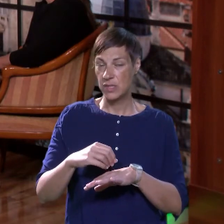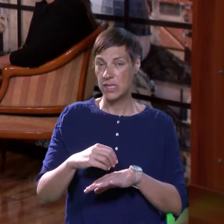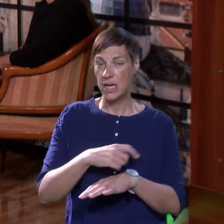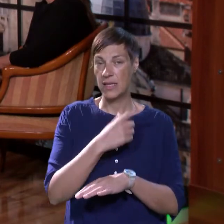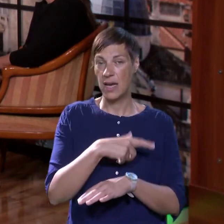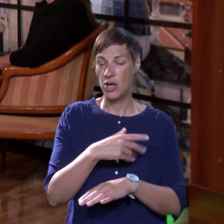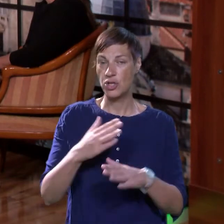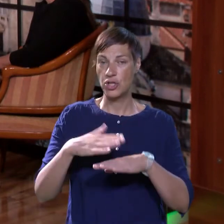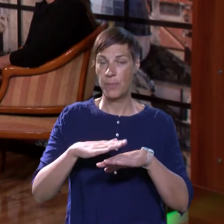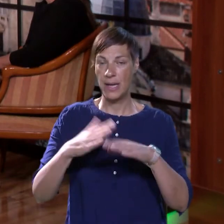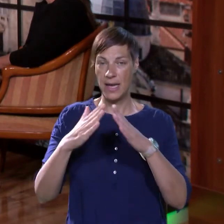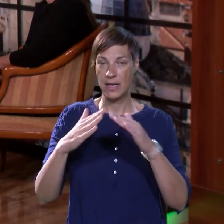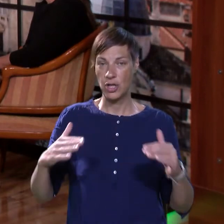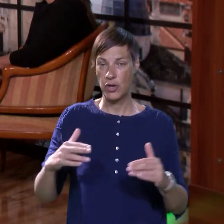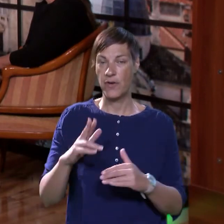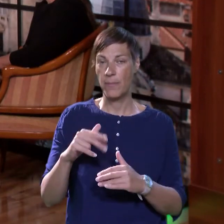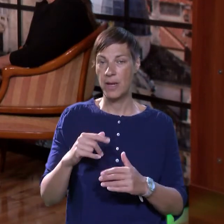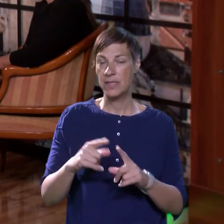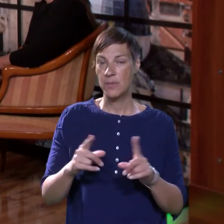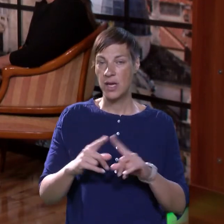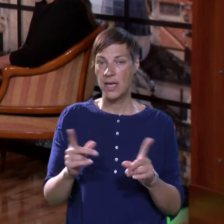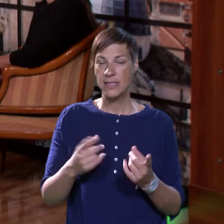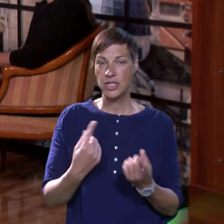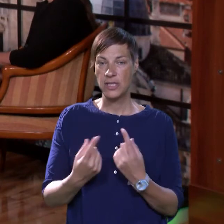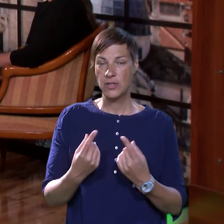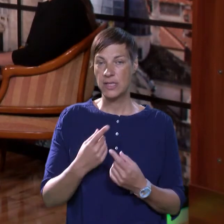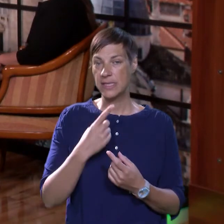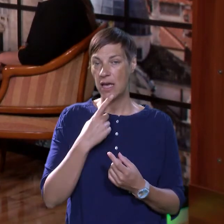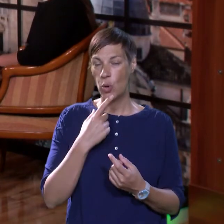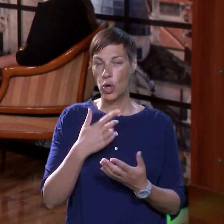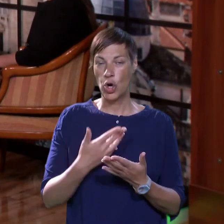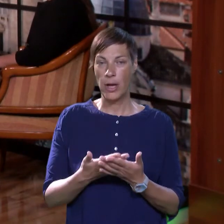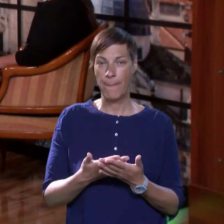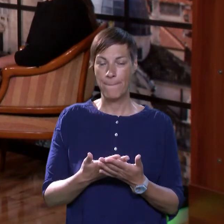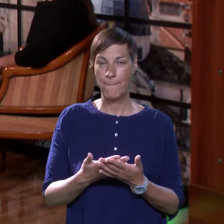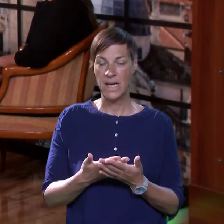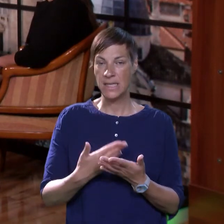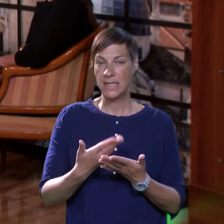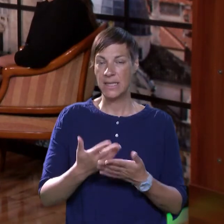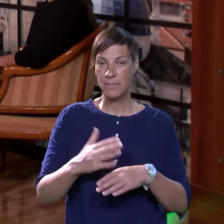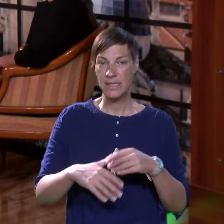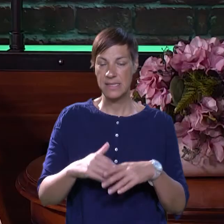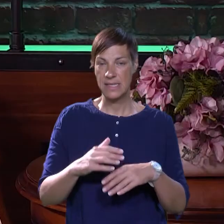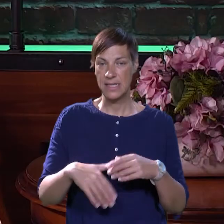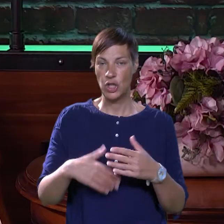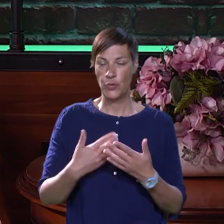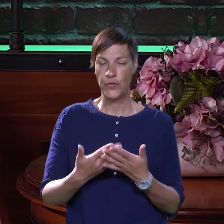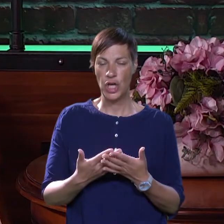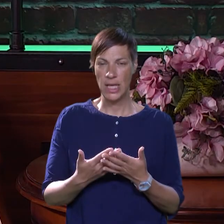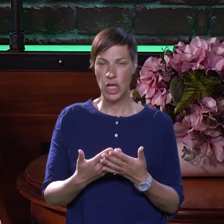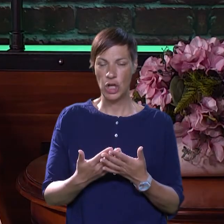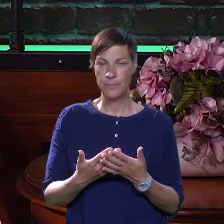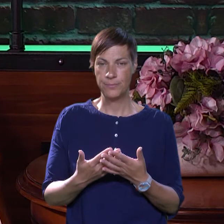na krovovima, imali smo različitih situacija u kojima se u stvari da bi se zadovoljilo ili da bi se na